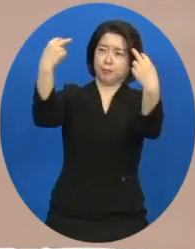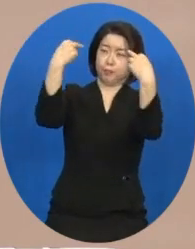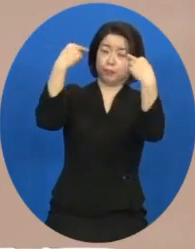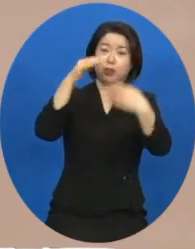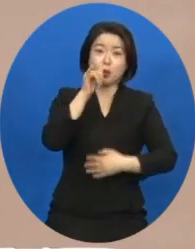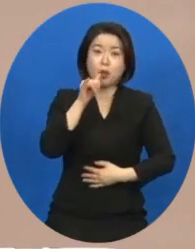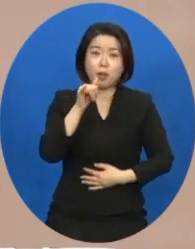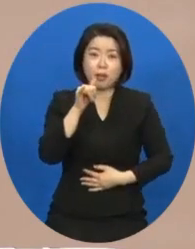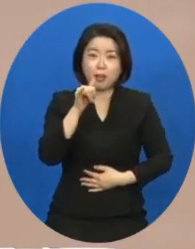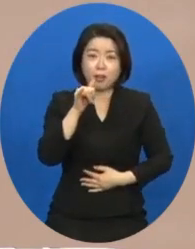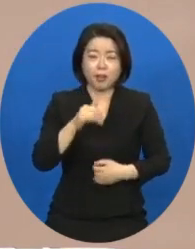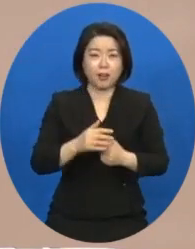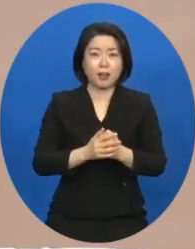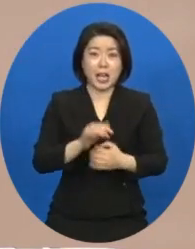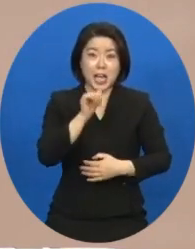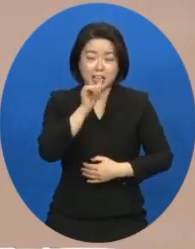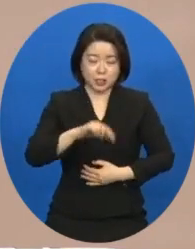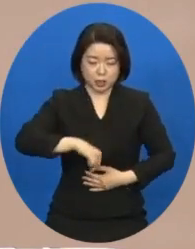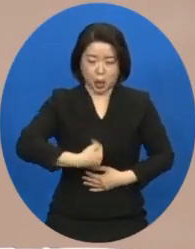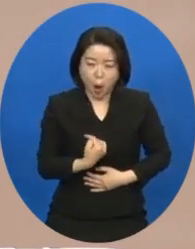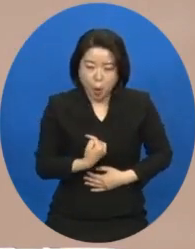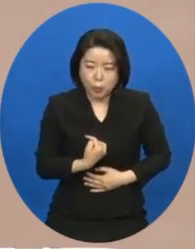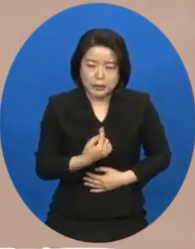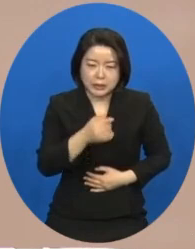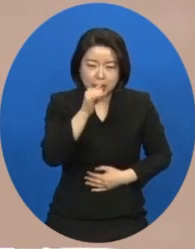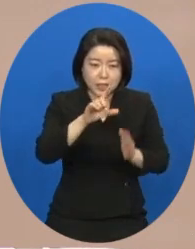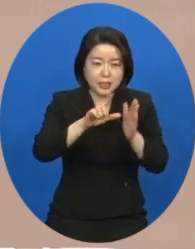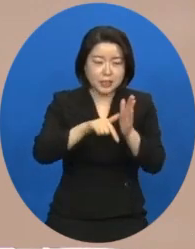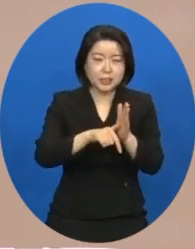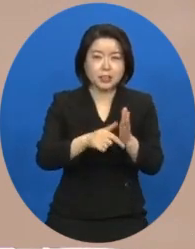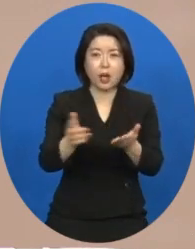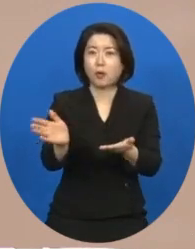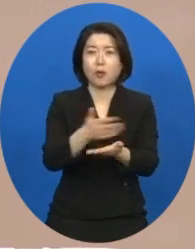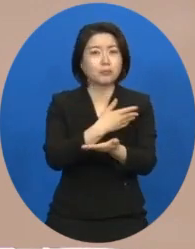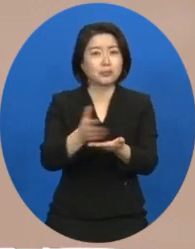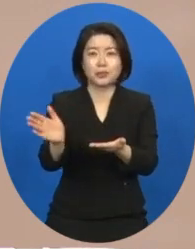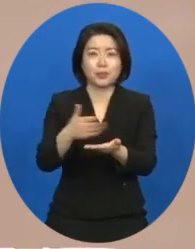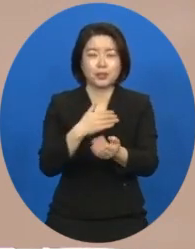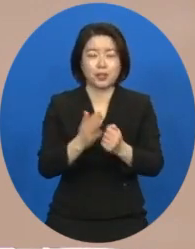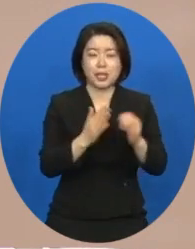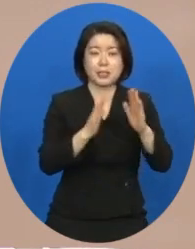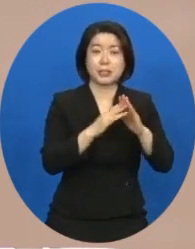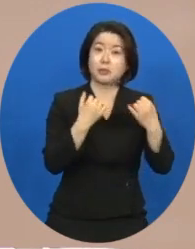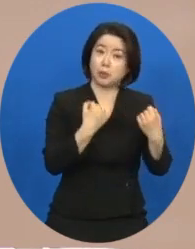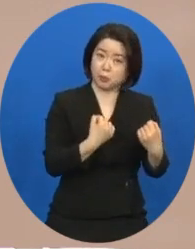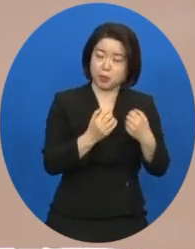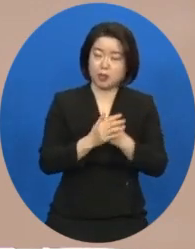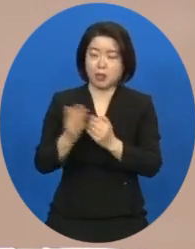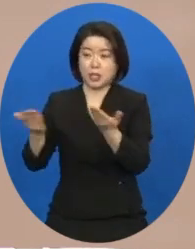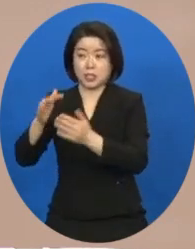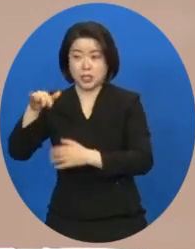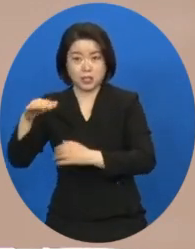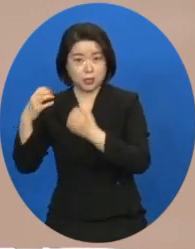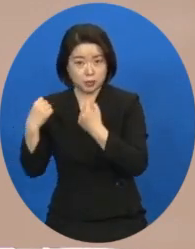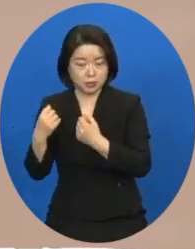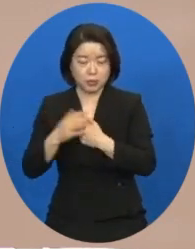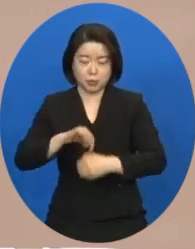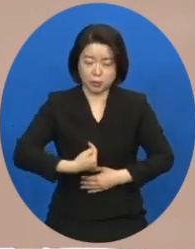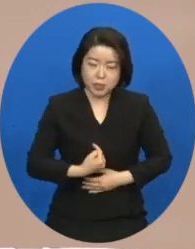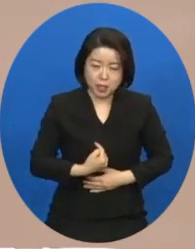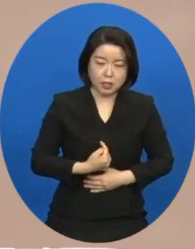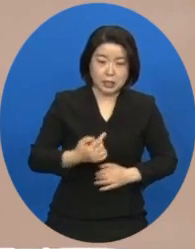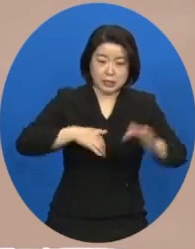있어요. 절대로 혼자 있는 시간이 없습니다. 집에 혼자 있든 직장에 혼자 있든 길거리에 혼자